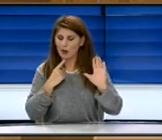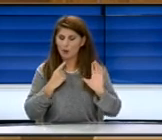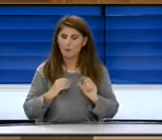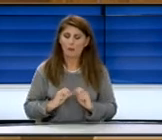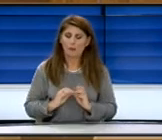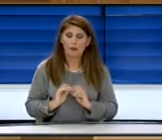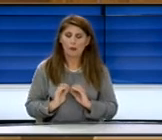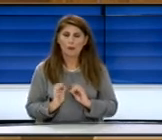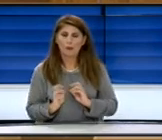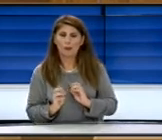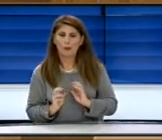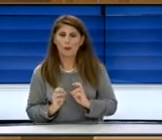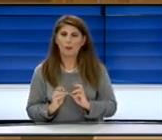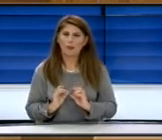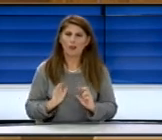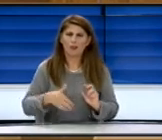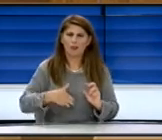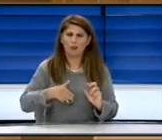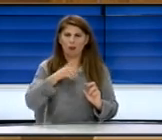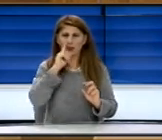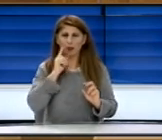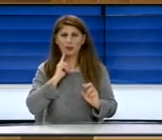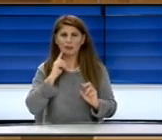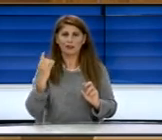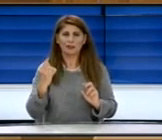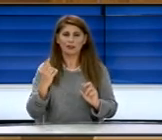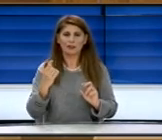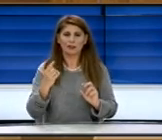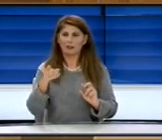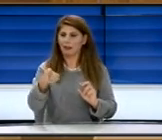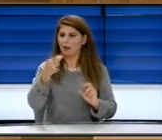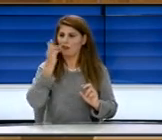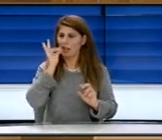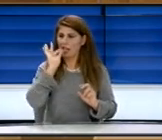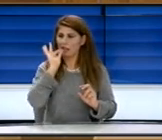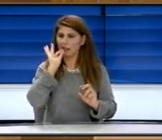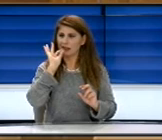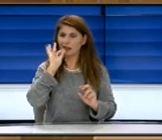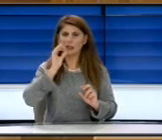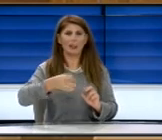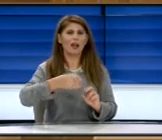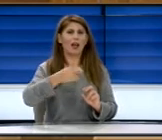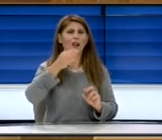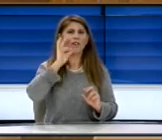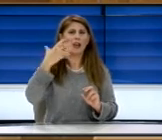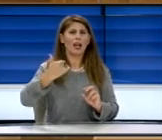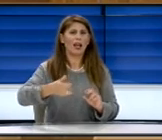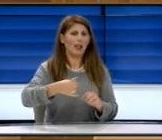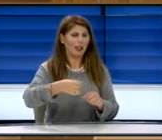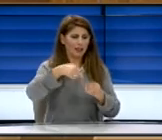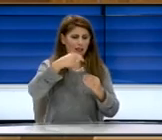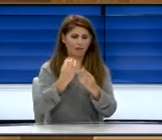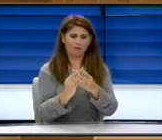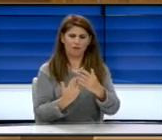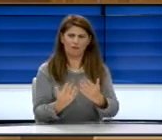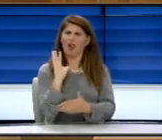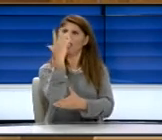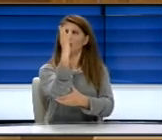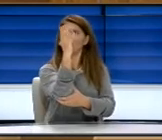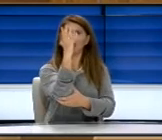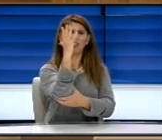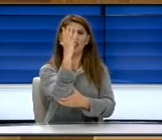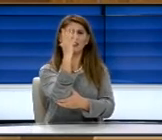κάτι κωμικοτραγικά για κάτι φυτείες του καφέ στη Βραζιλία που ανεβάζουν τις τιμές.